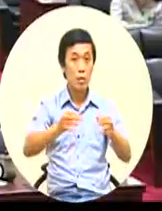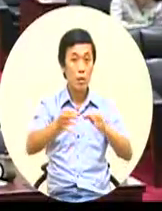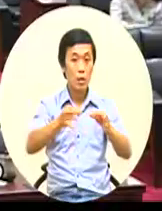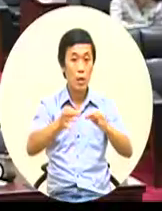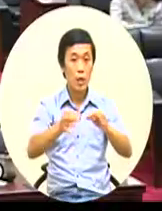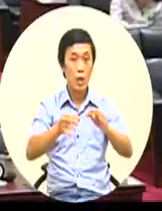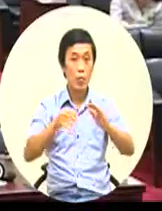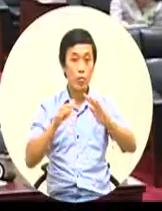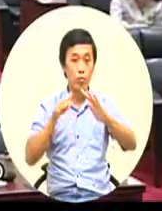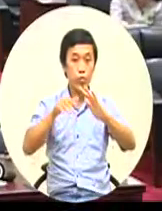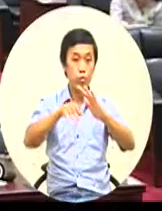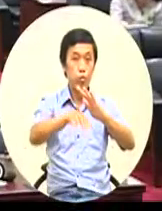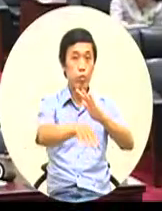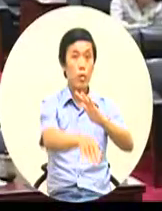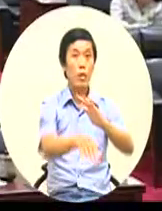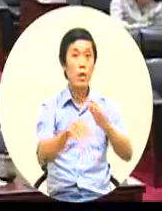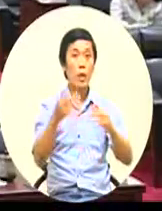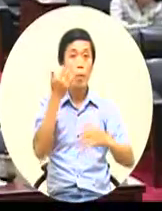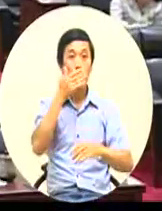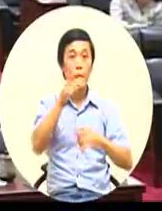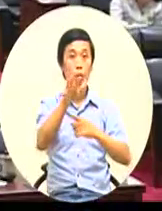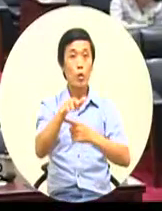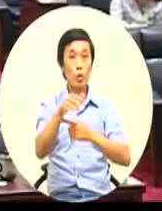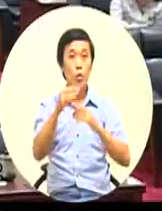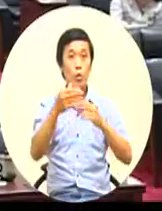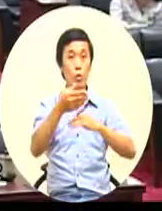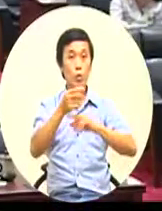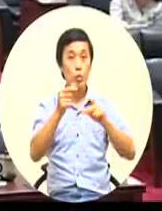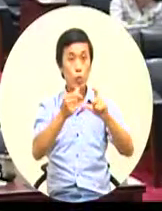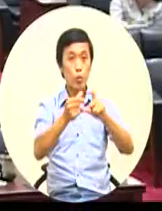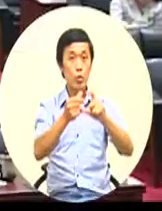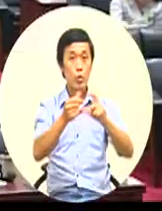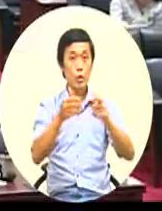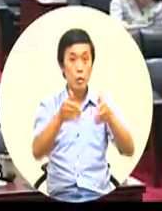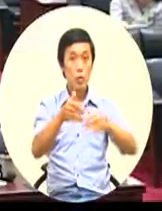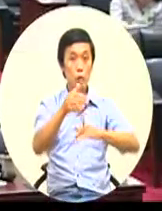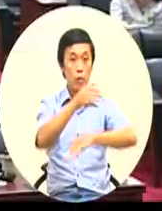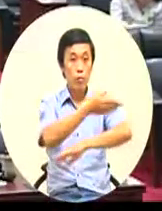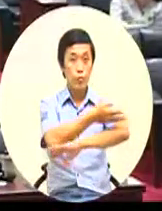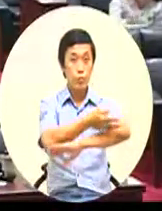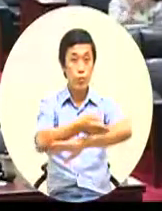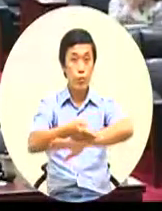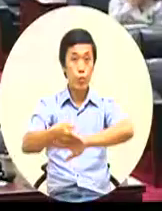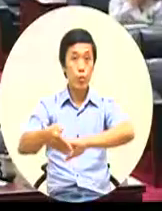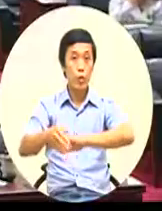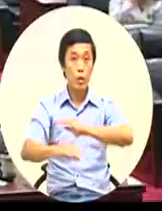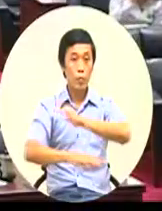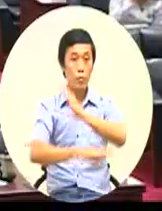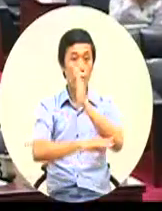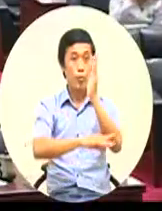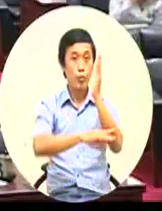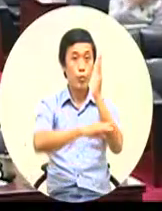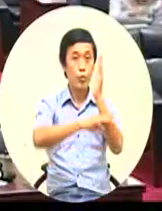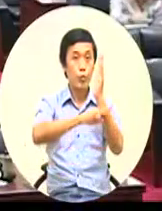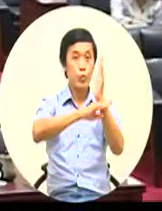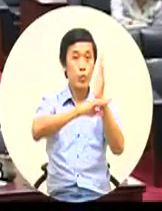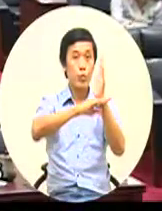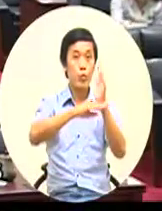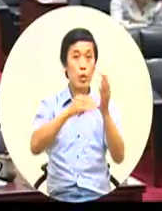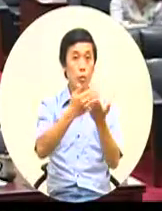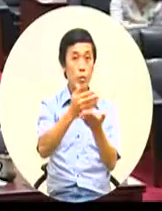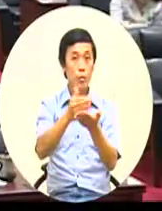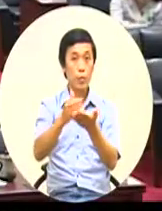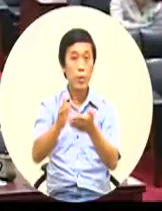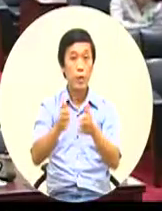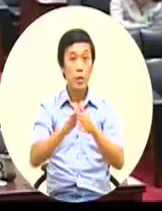有美浓溪一定要赶快做一个疏浚，不然的话，我们水利局现在所提到的亡羊